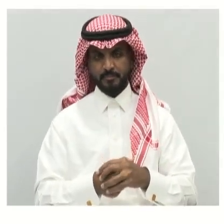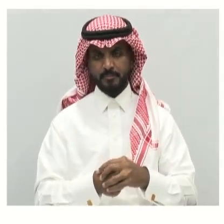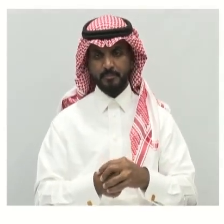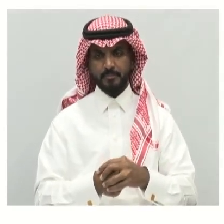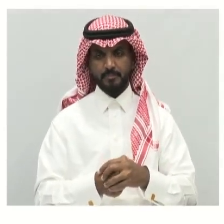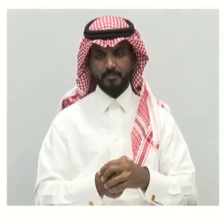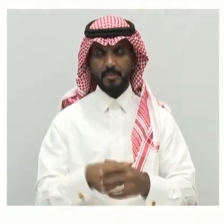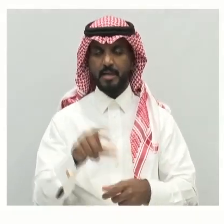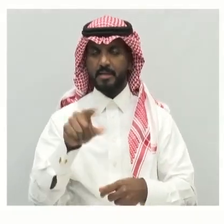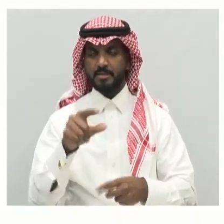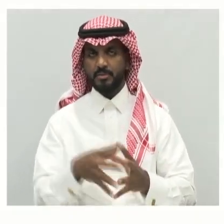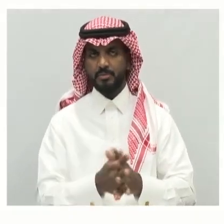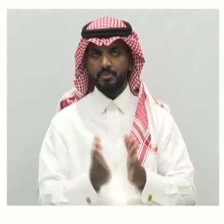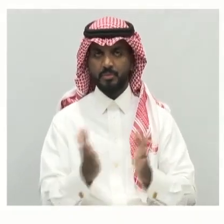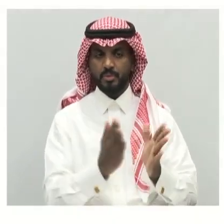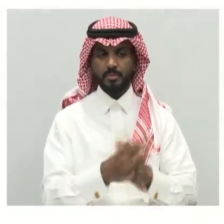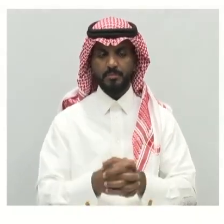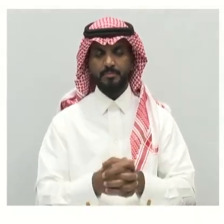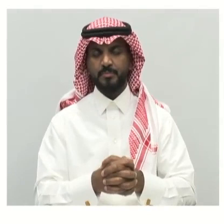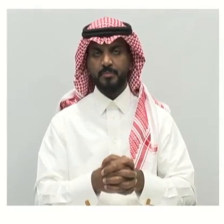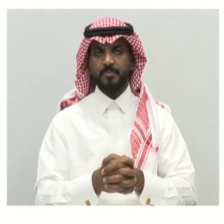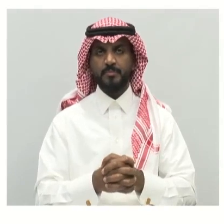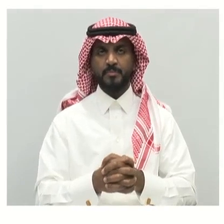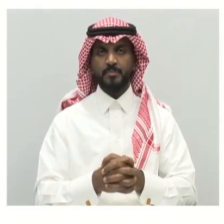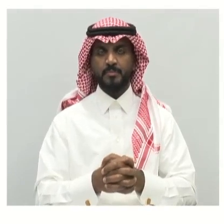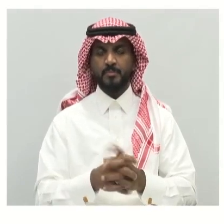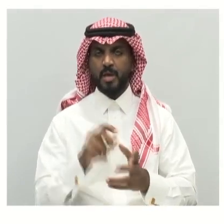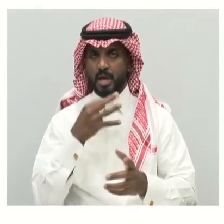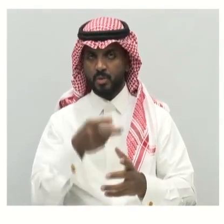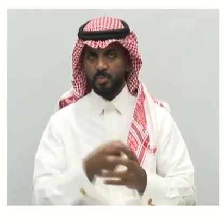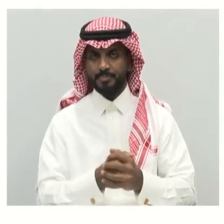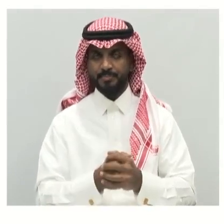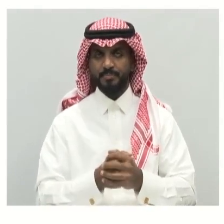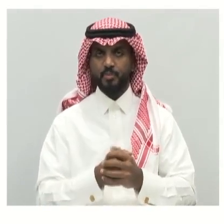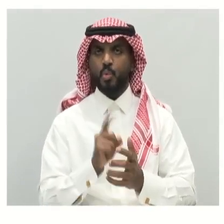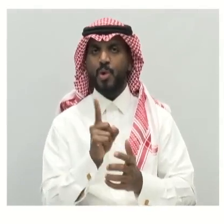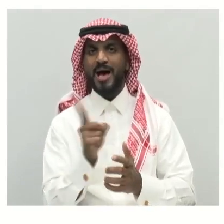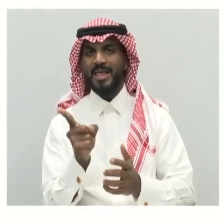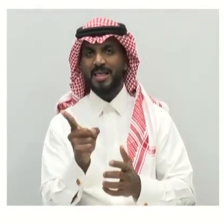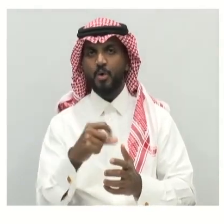احسنتم وبارك الله فيكم هيا نكمل اقراوا وهذا